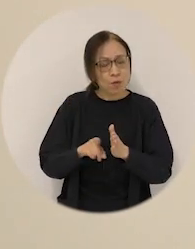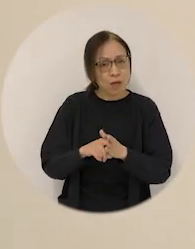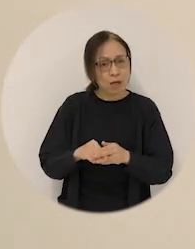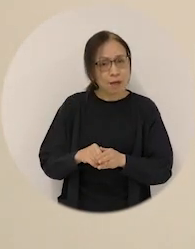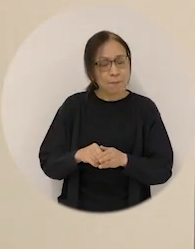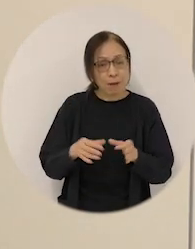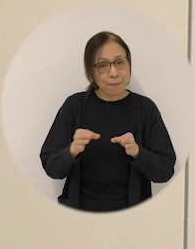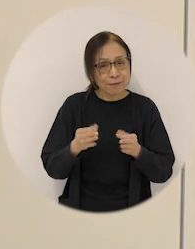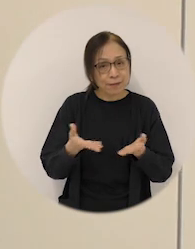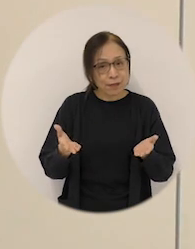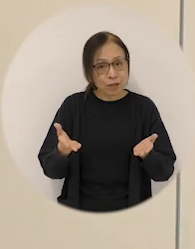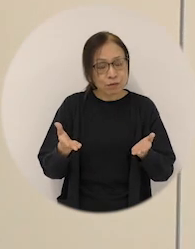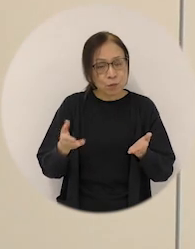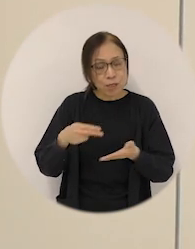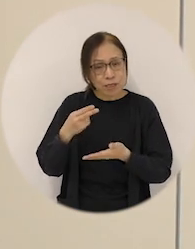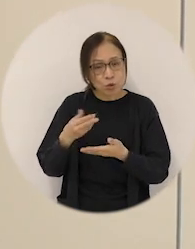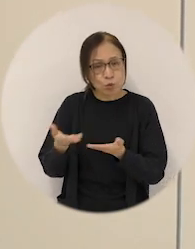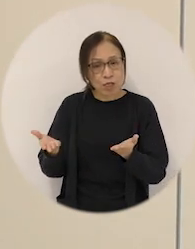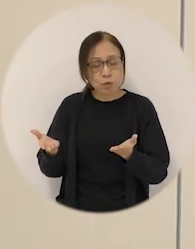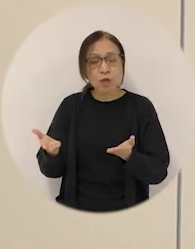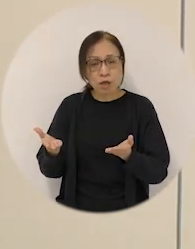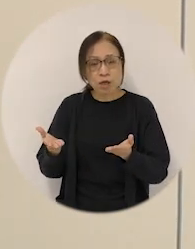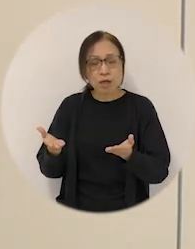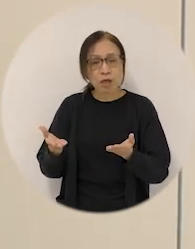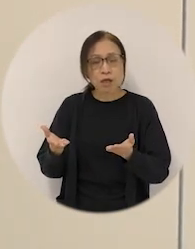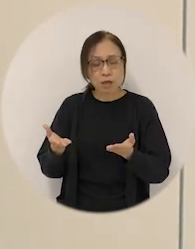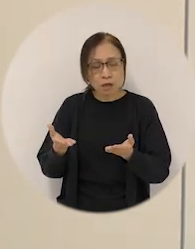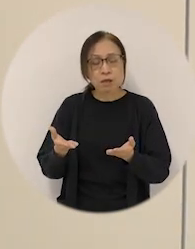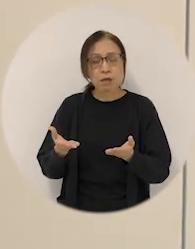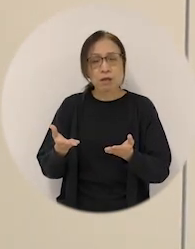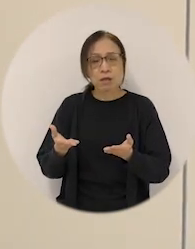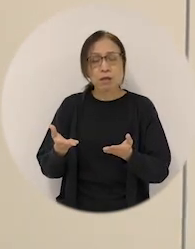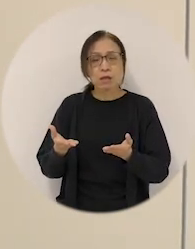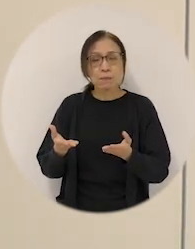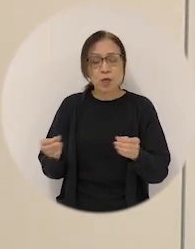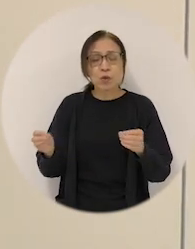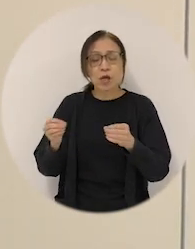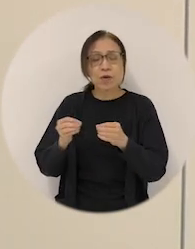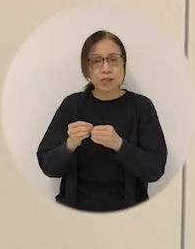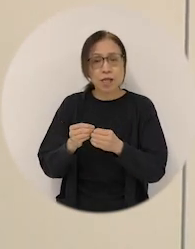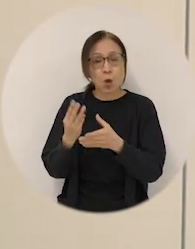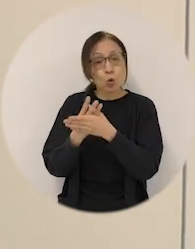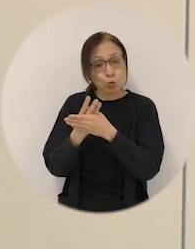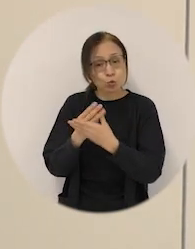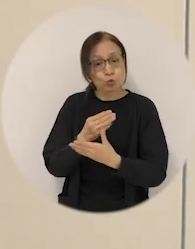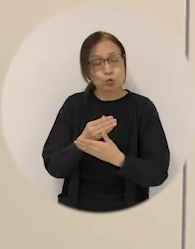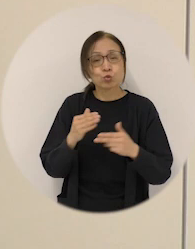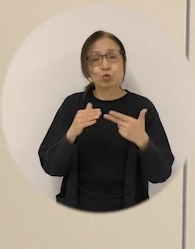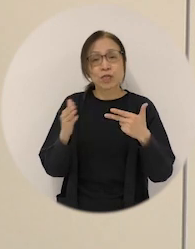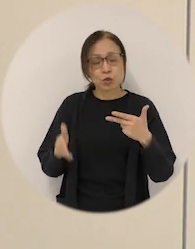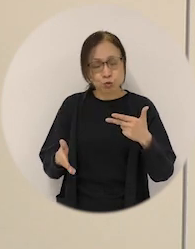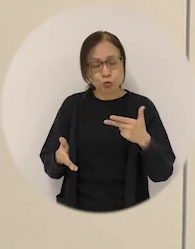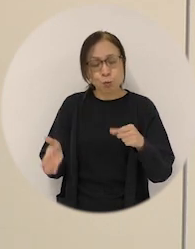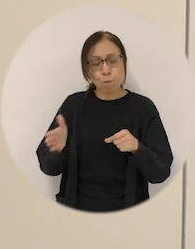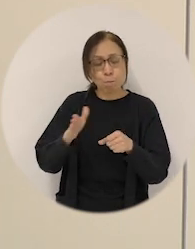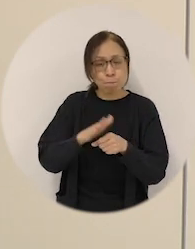飲食店とかこういった収入というのにありまして、それに準じて温浴施設なんかも今まで条例に加え